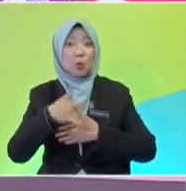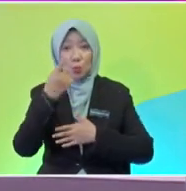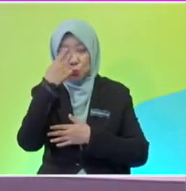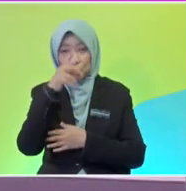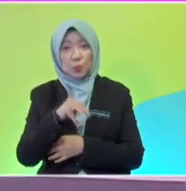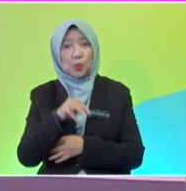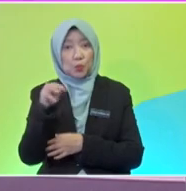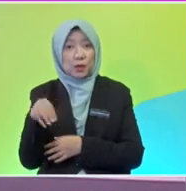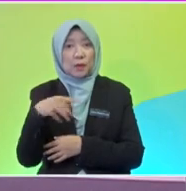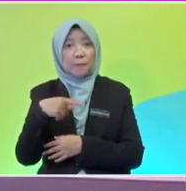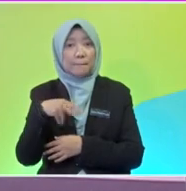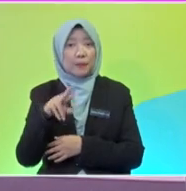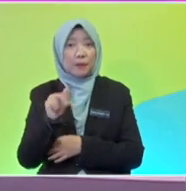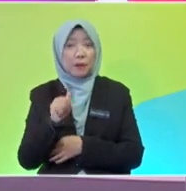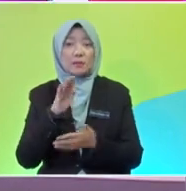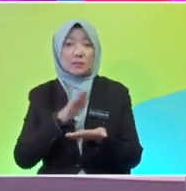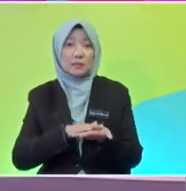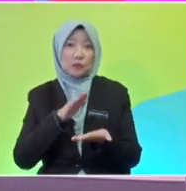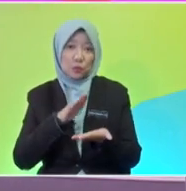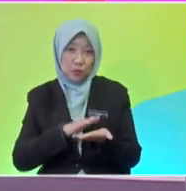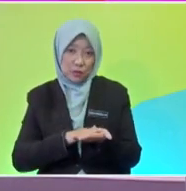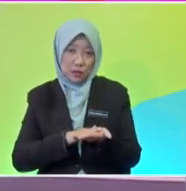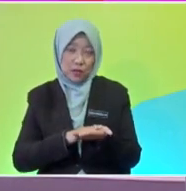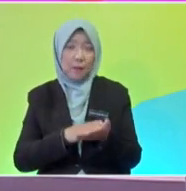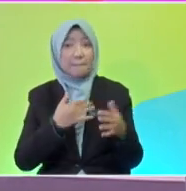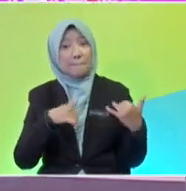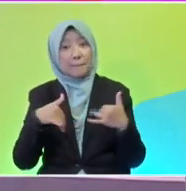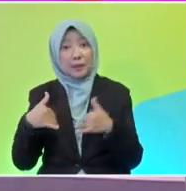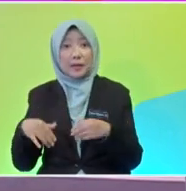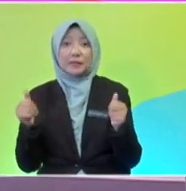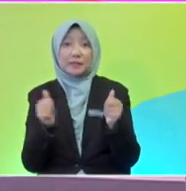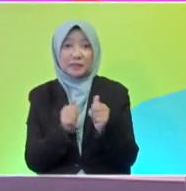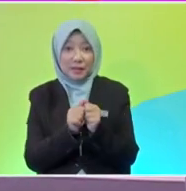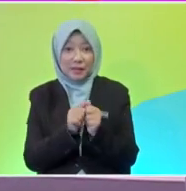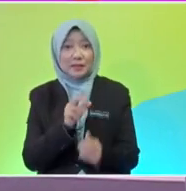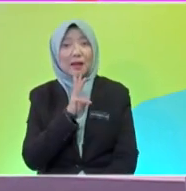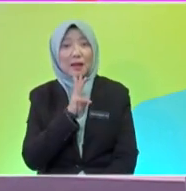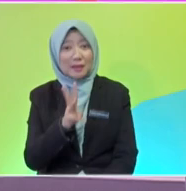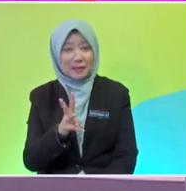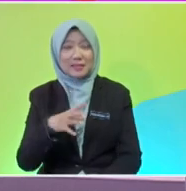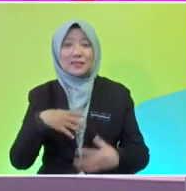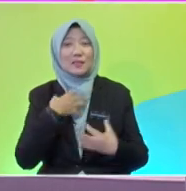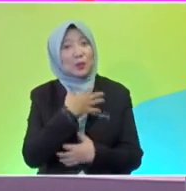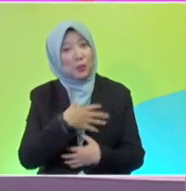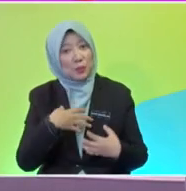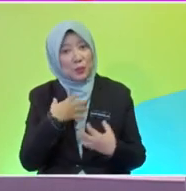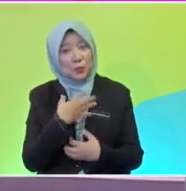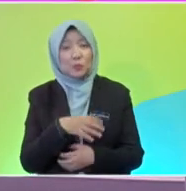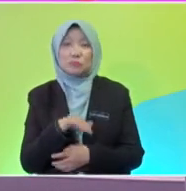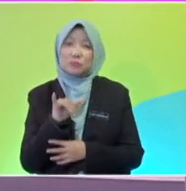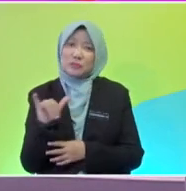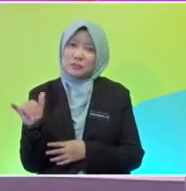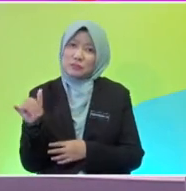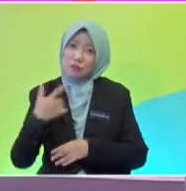murid-murid prasekolah dengan tajuknya bermain dengan air oles rono yeay kita pun dikate TV